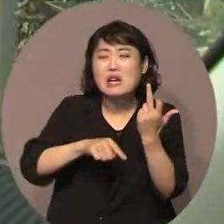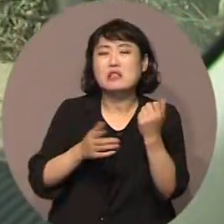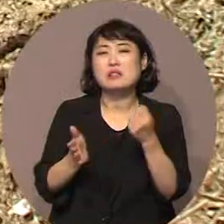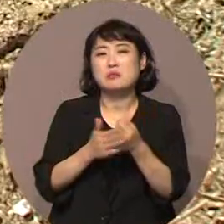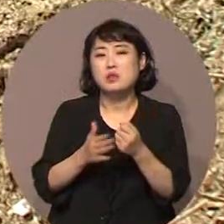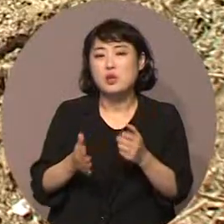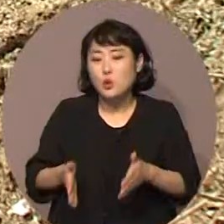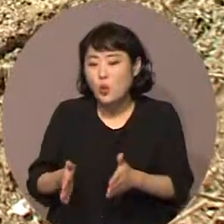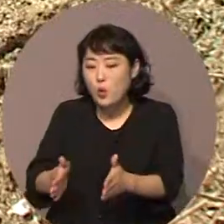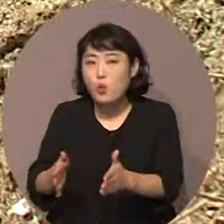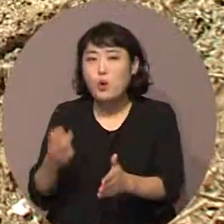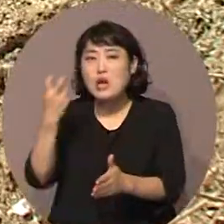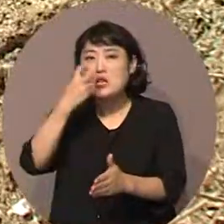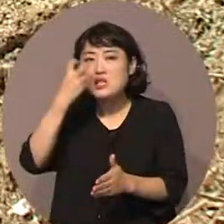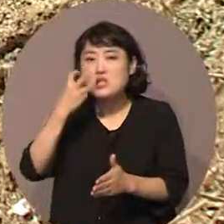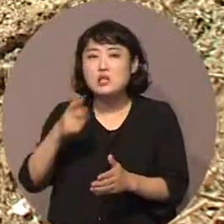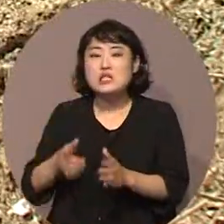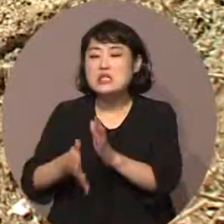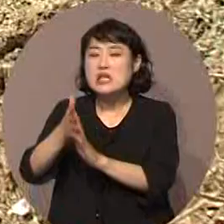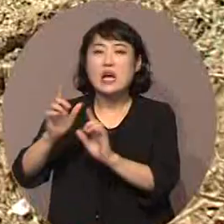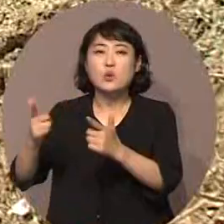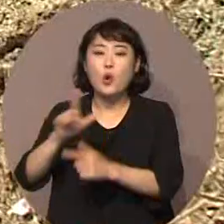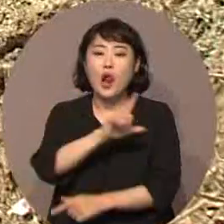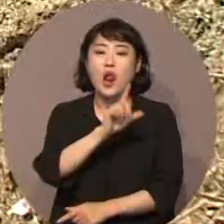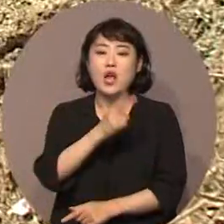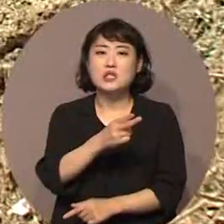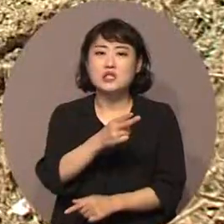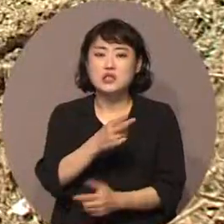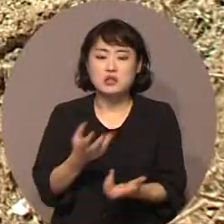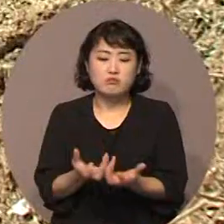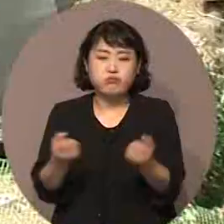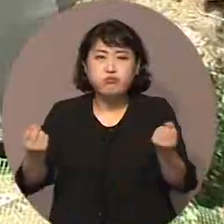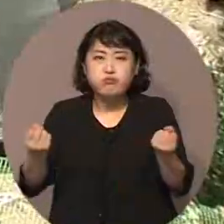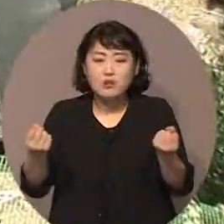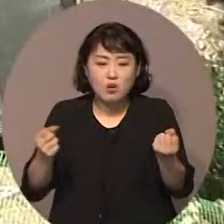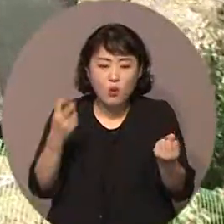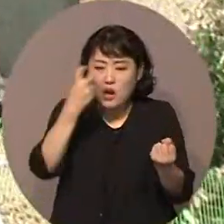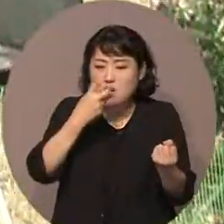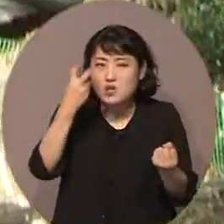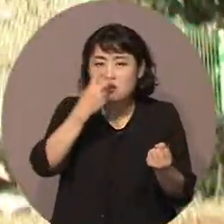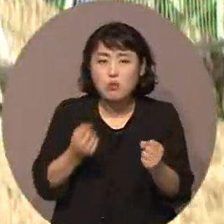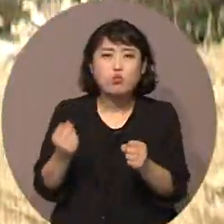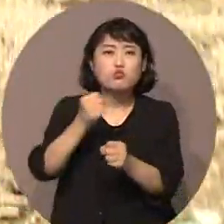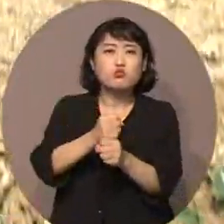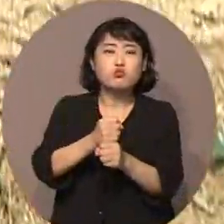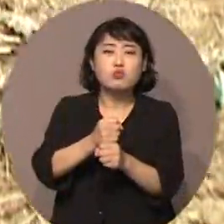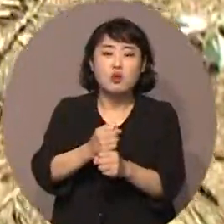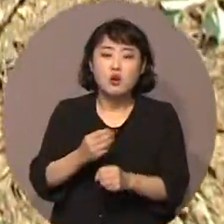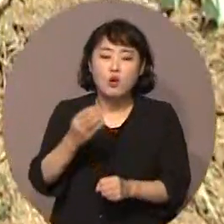도로 관리 역시 미인수 지역은 시가 아닌 LH로 이원화돼 있어 복구 작업이